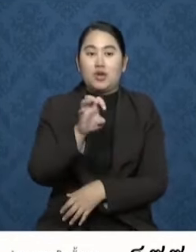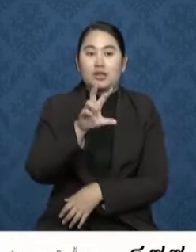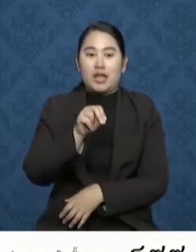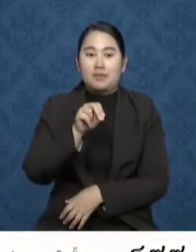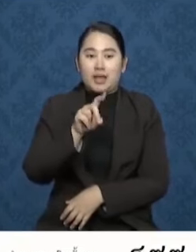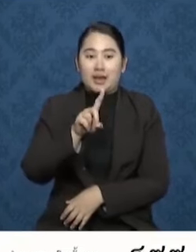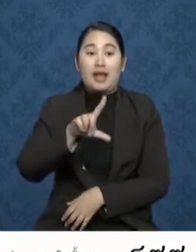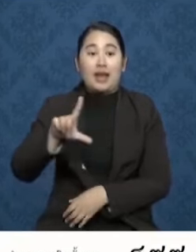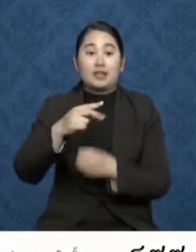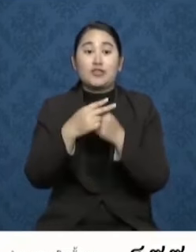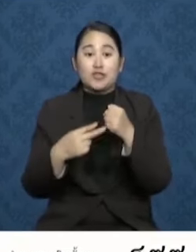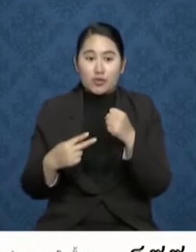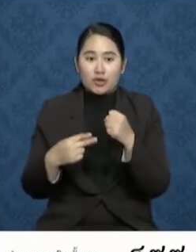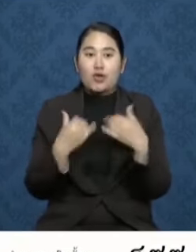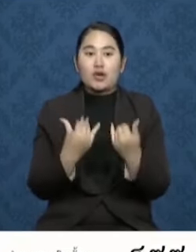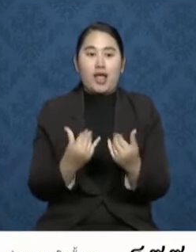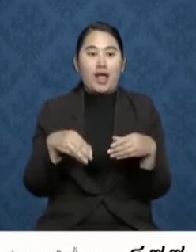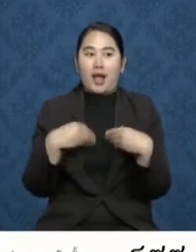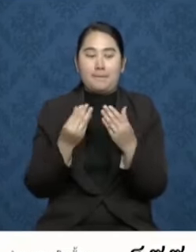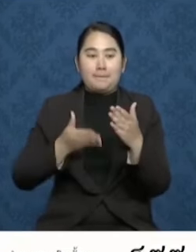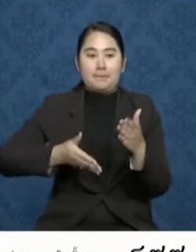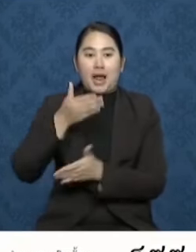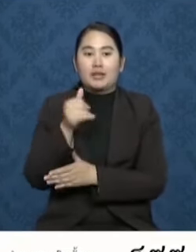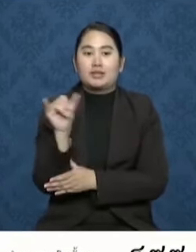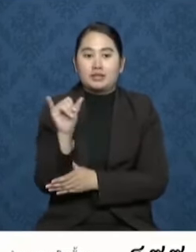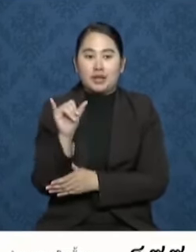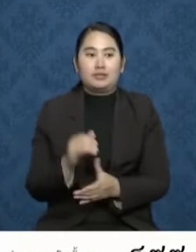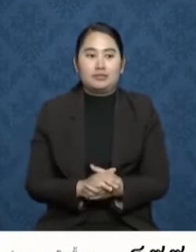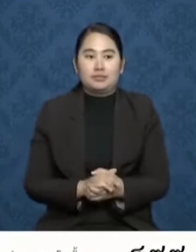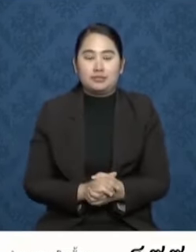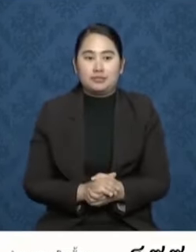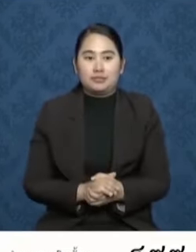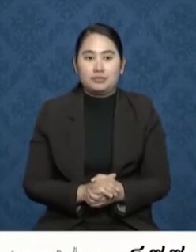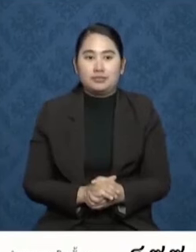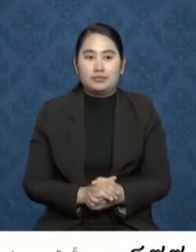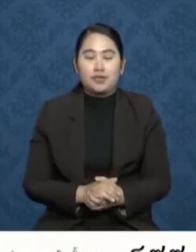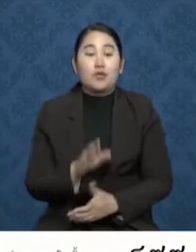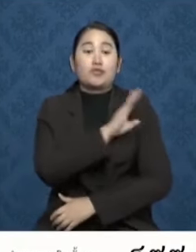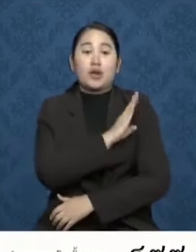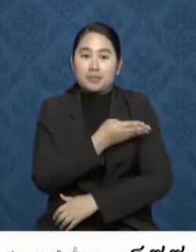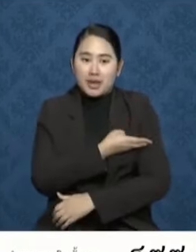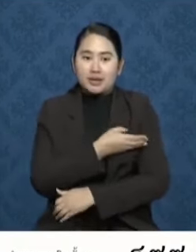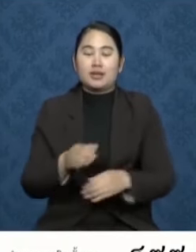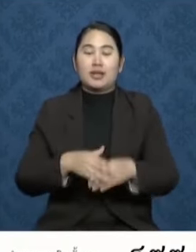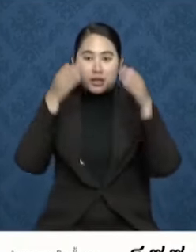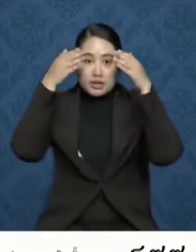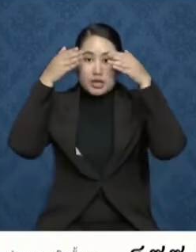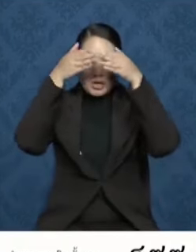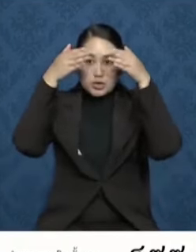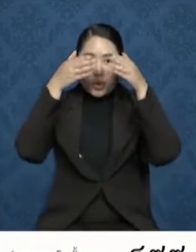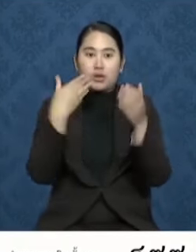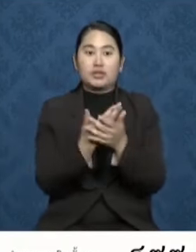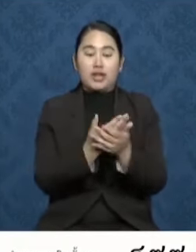ดอลลารสถานะล่าสุดคือเขายังไม่อนุมัตินะครับในขณะที่ฟิลิปปินส์อินโดนีเซียเขา